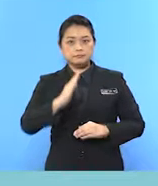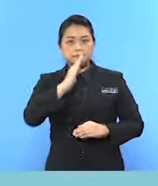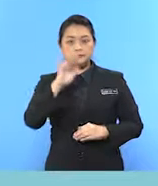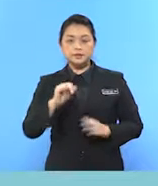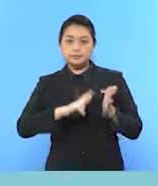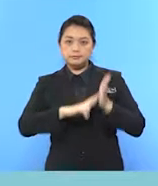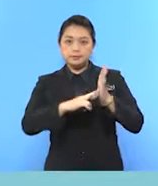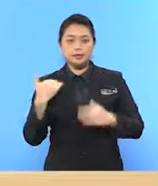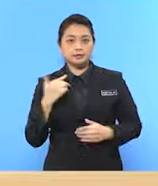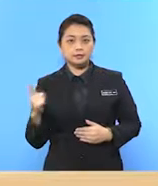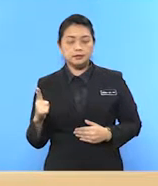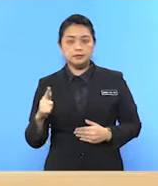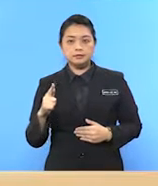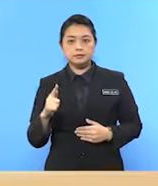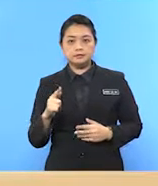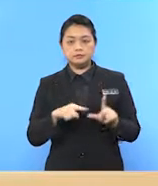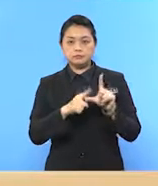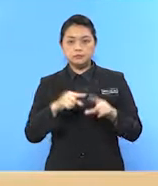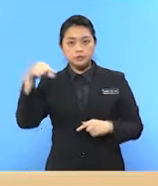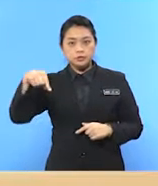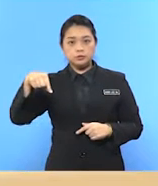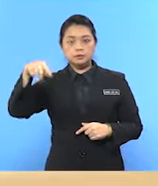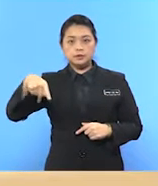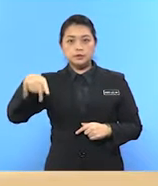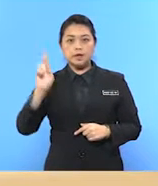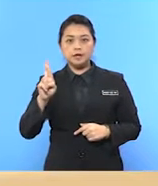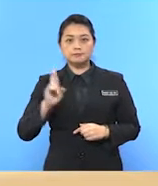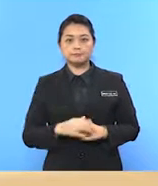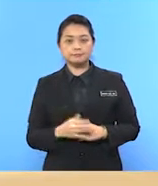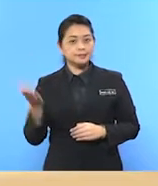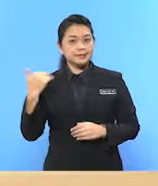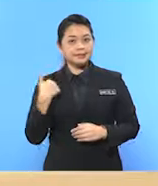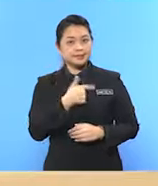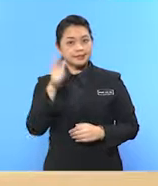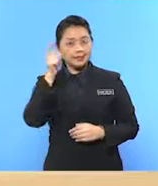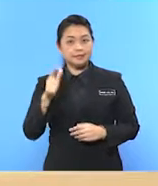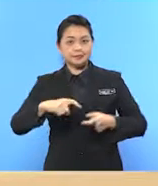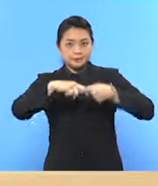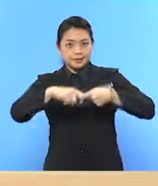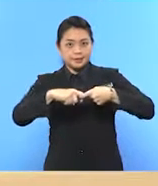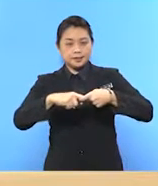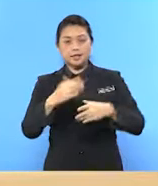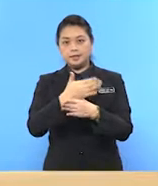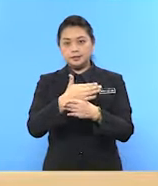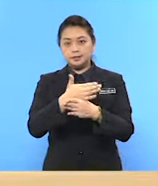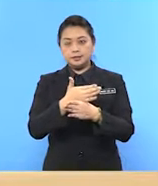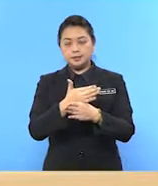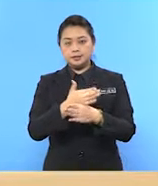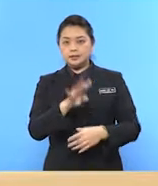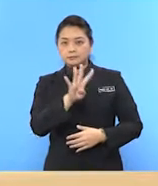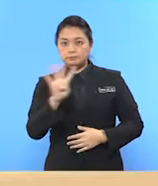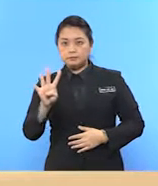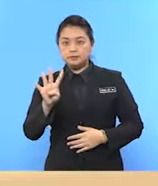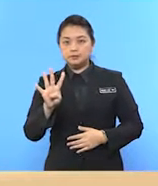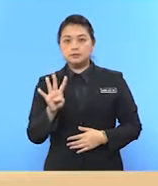dirujuk ialah sudut QPR. Mari kita lihat perkaitan antara